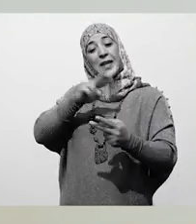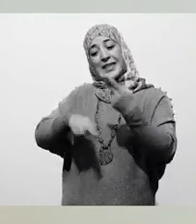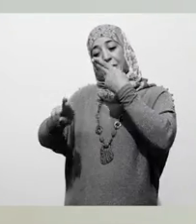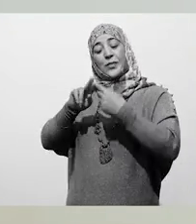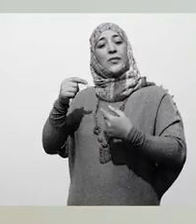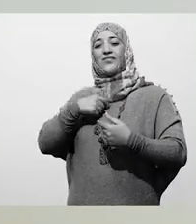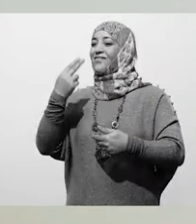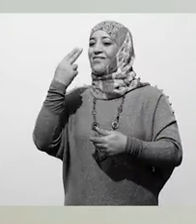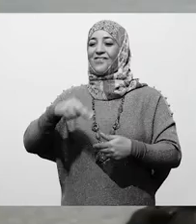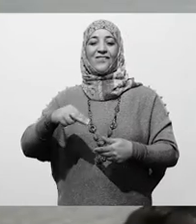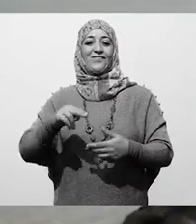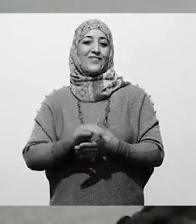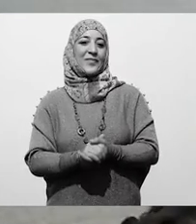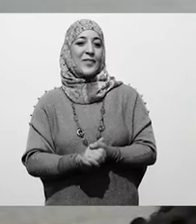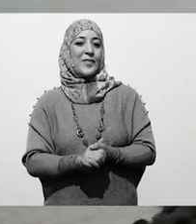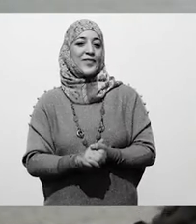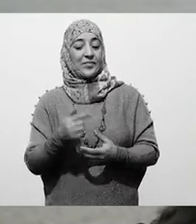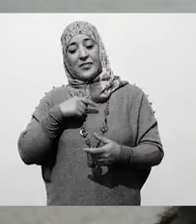Pour moi, non.